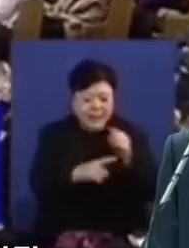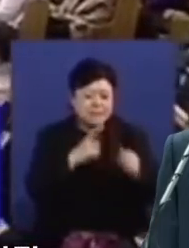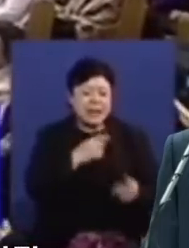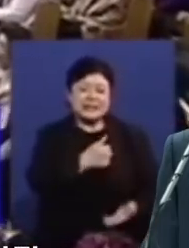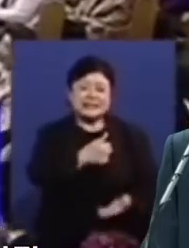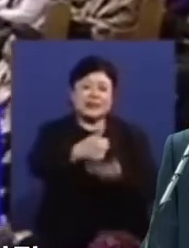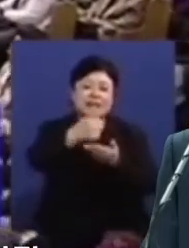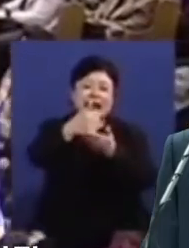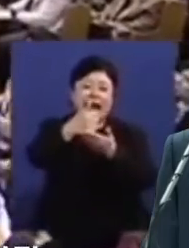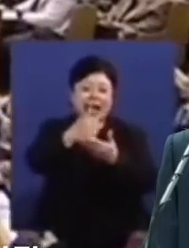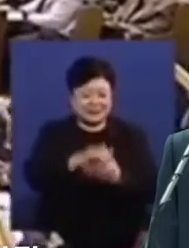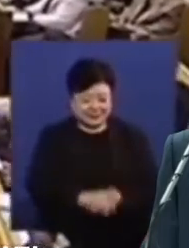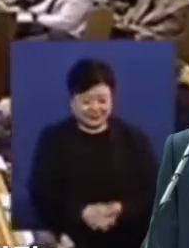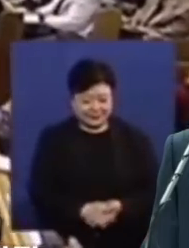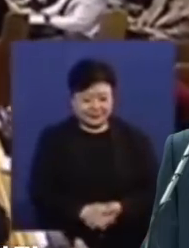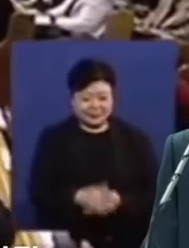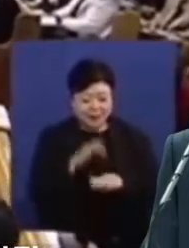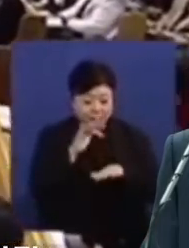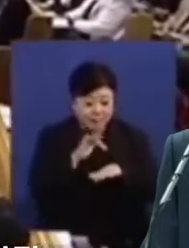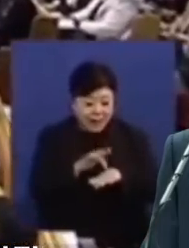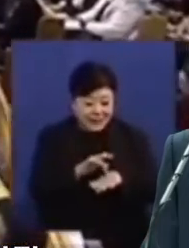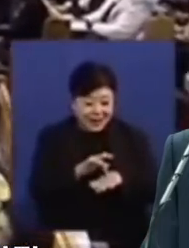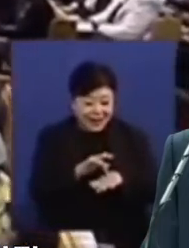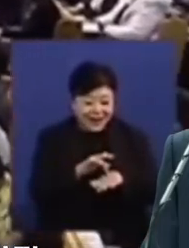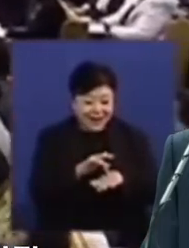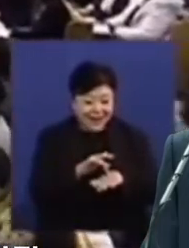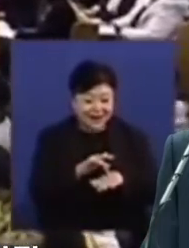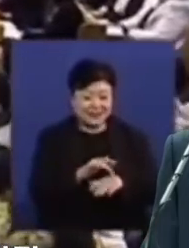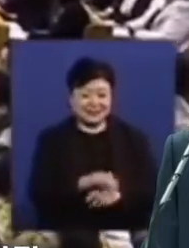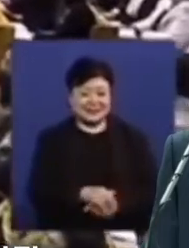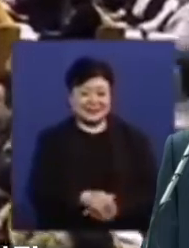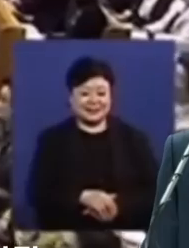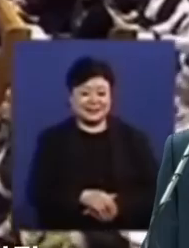하였느니라. 그러니까 마귀가